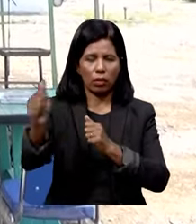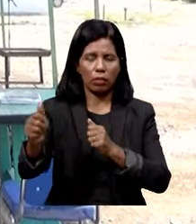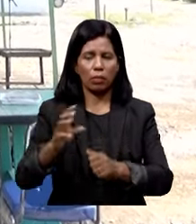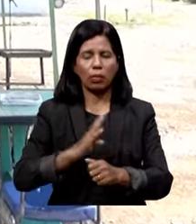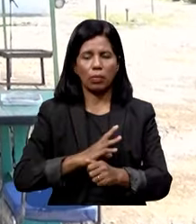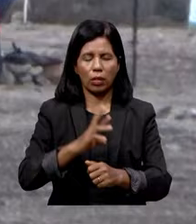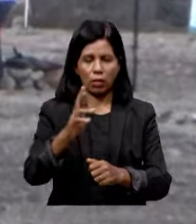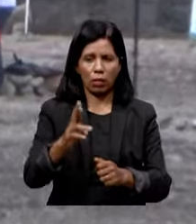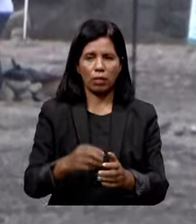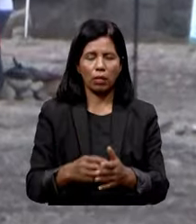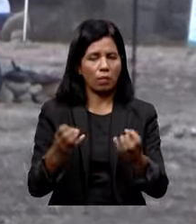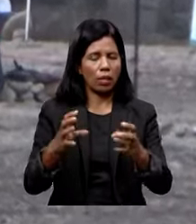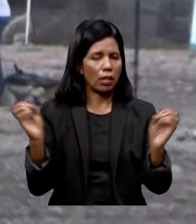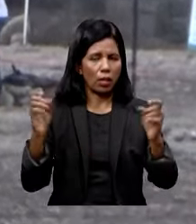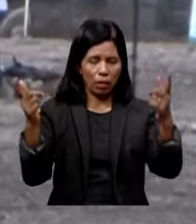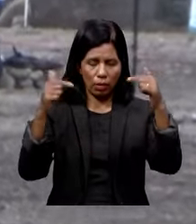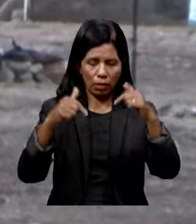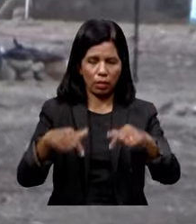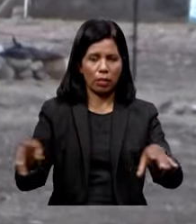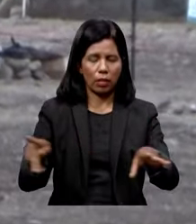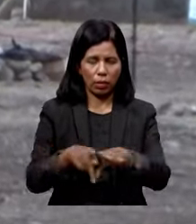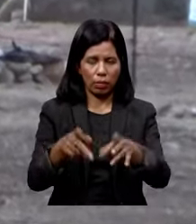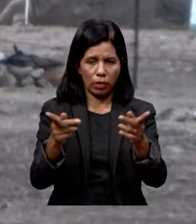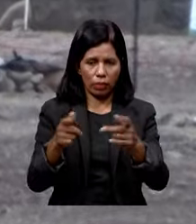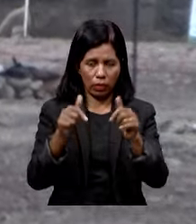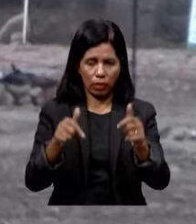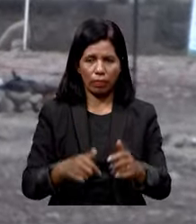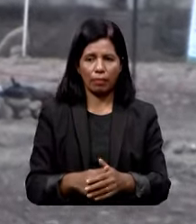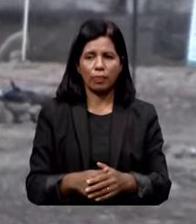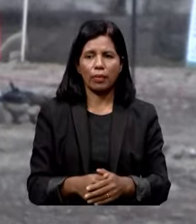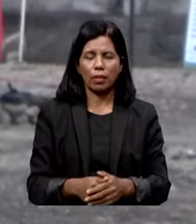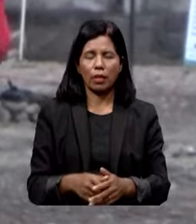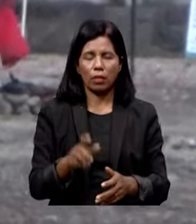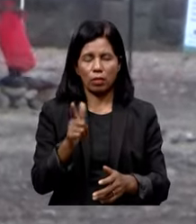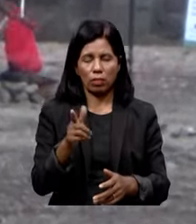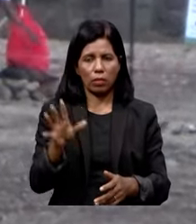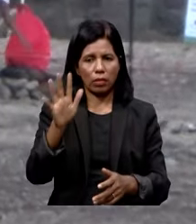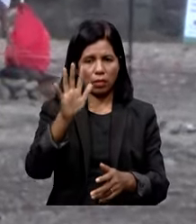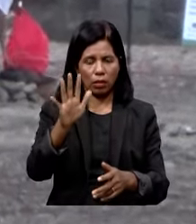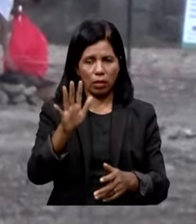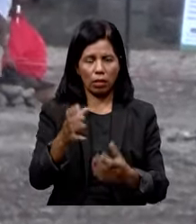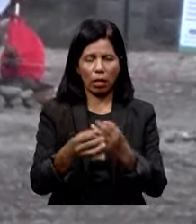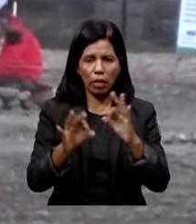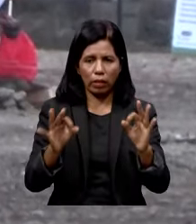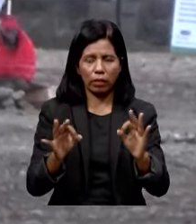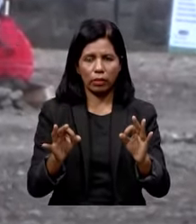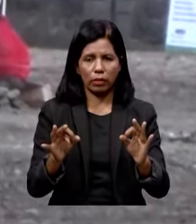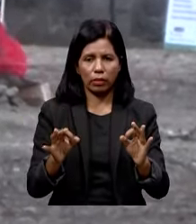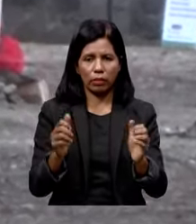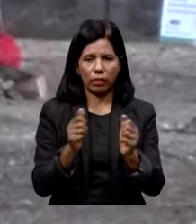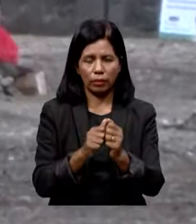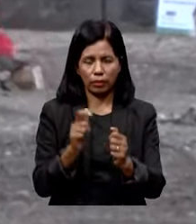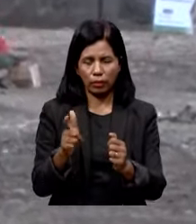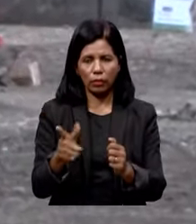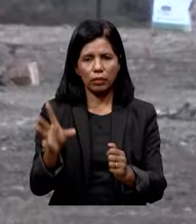entam para kelamai marka presiden saya kira. Kalau mak kau sih dia vincing kune itu yang sih apa dia seti di